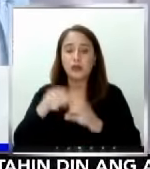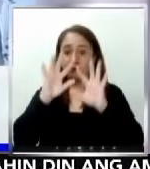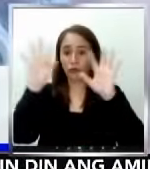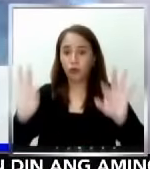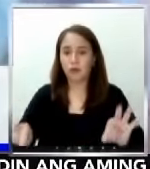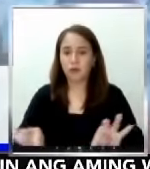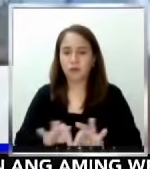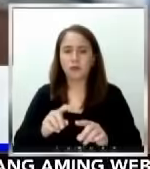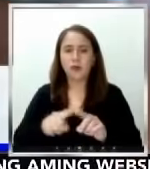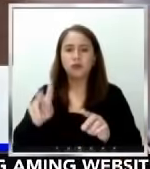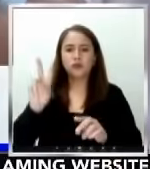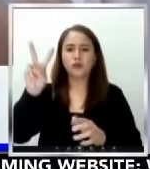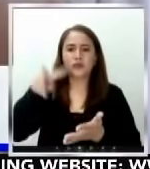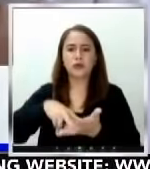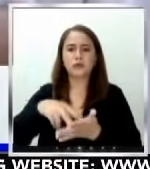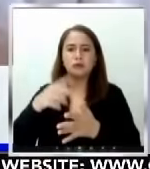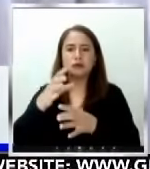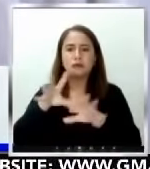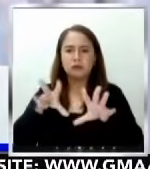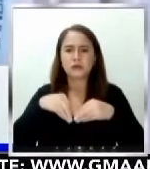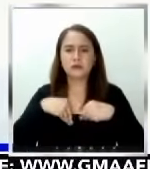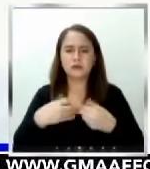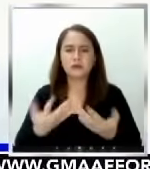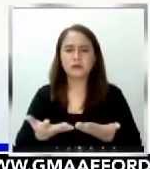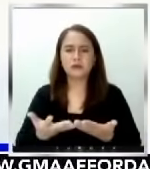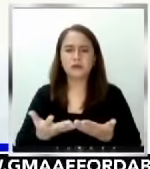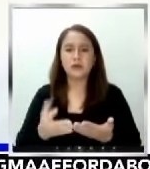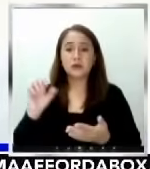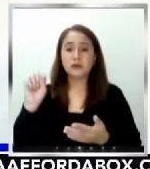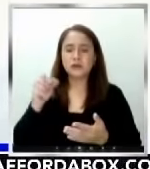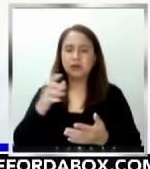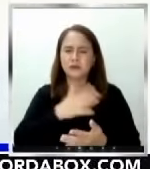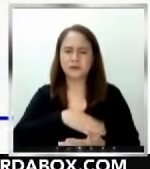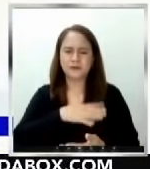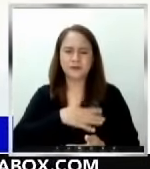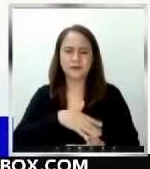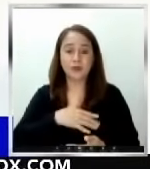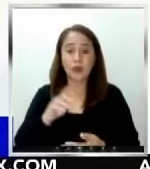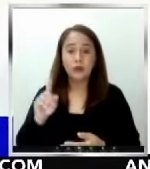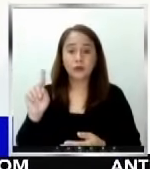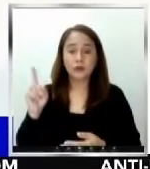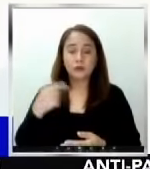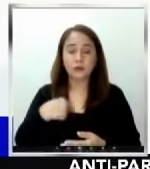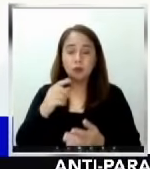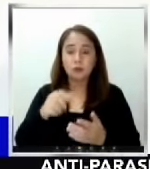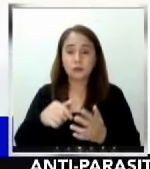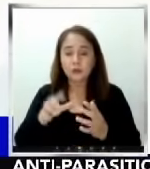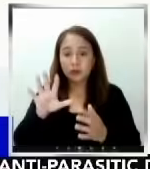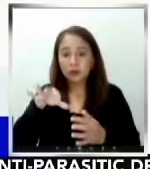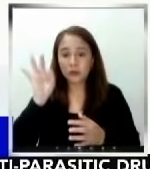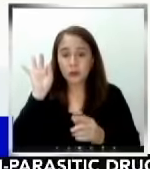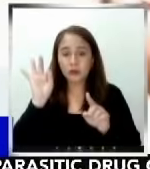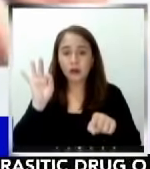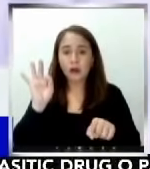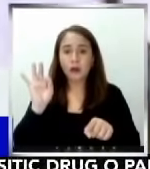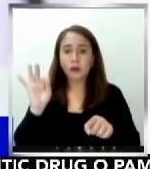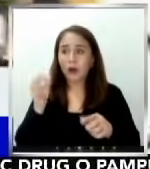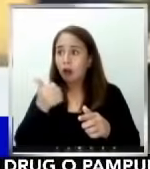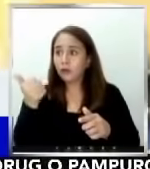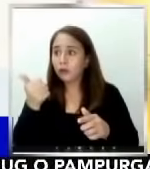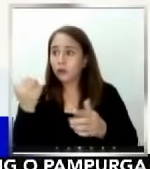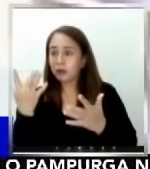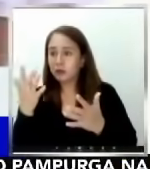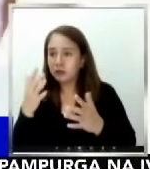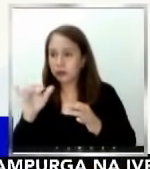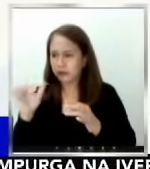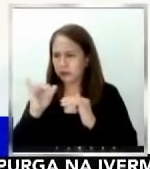lang din ang kanyang nakuha. Nasasaktan ako kasi unang-una sa nadalaman ko, mabuti kung wala pang nakatanggap at ganun na lang